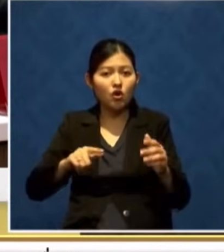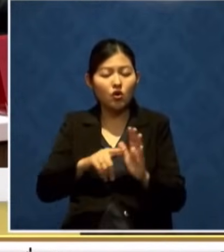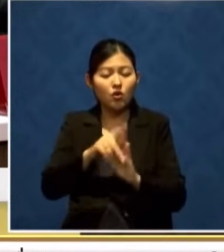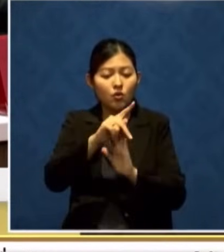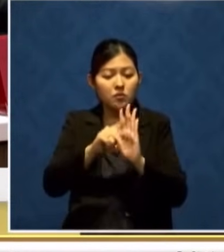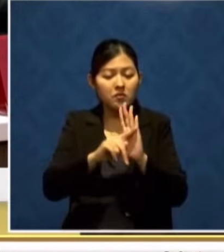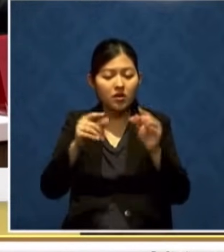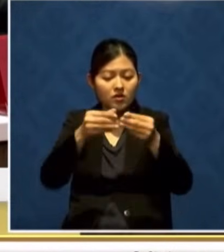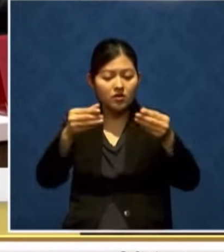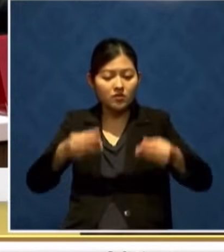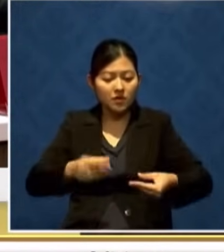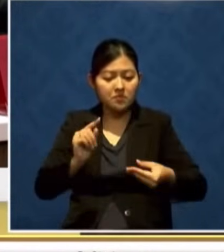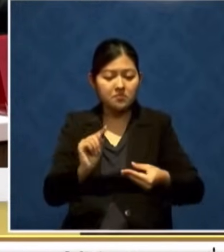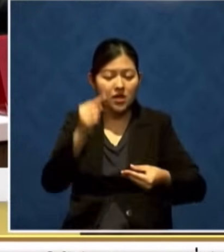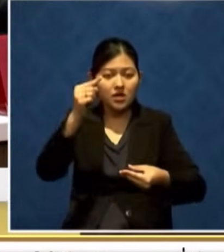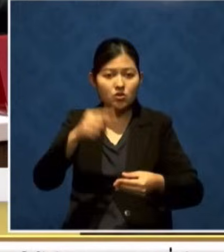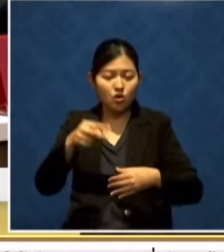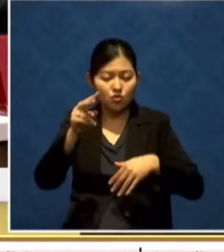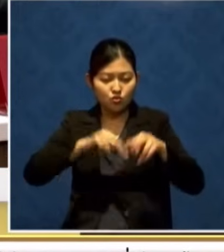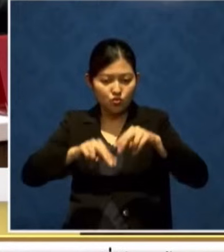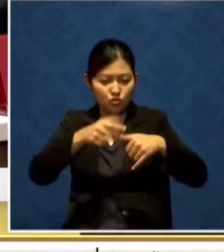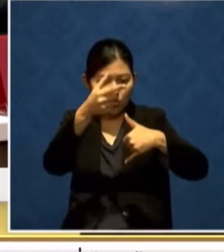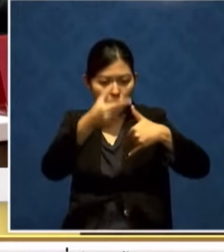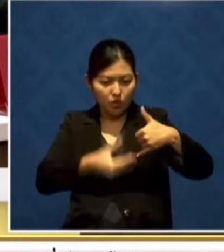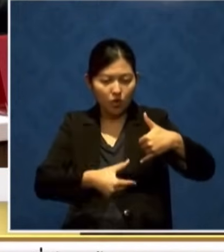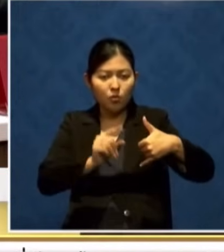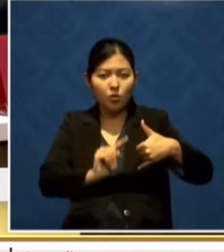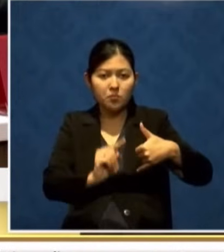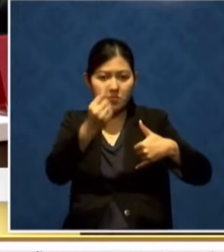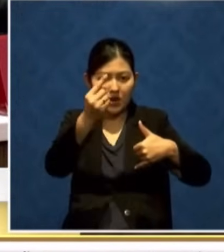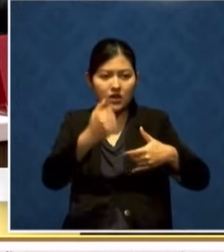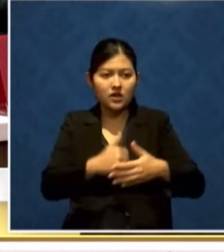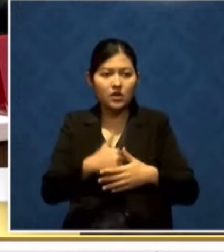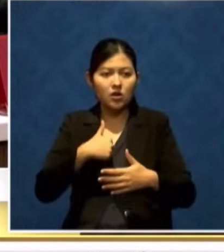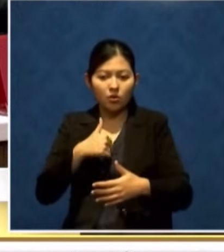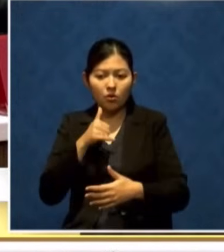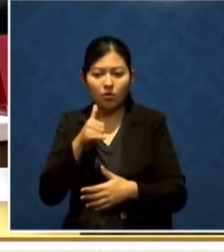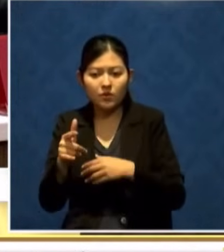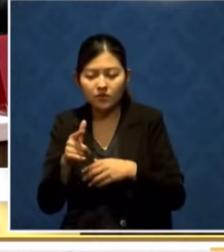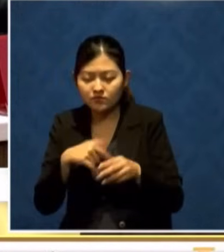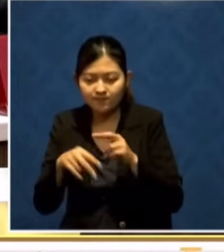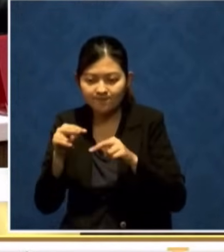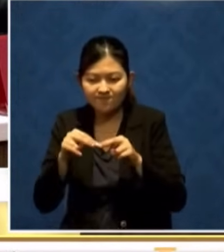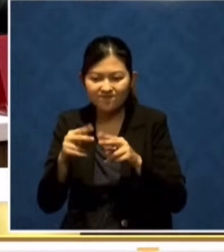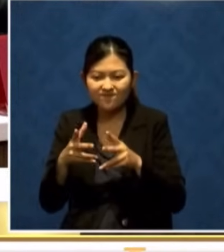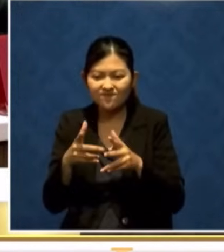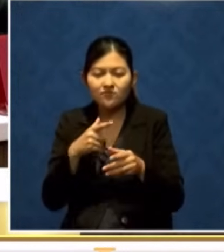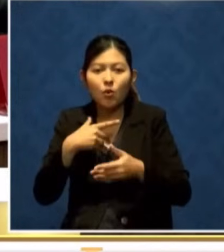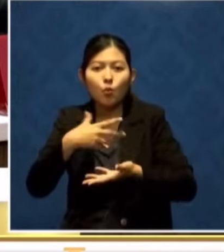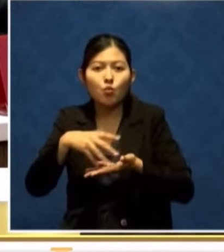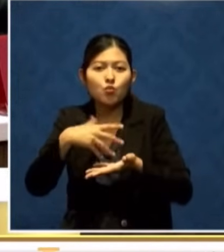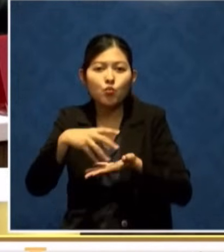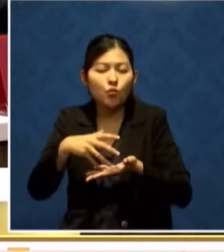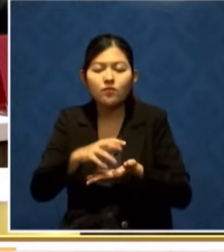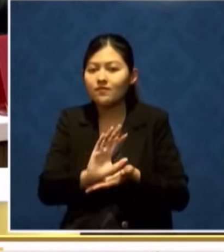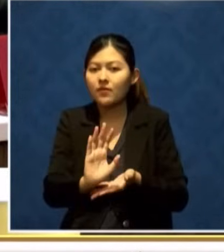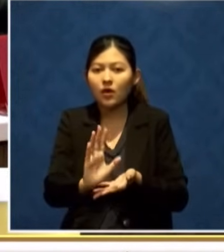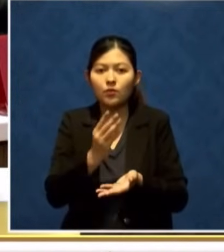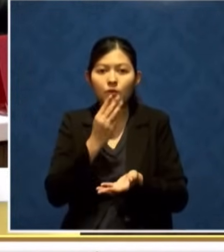ตรวจสอบคุณสมบัติจนได้เราจะไม่เข้าไปยุ่งจะไม่อภิปรายไปถึง